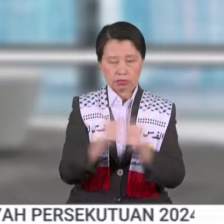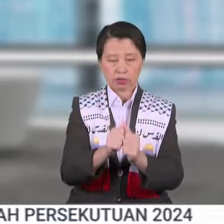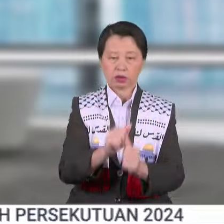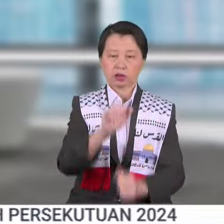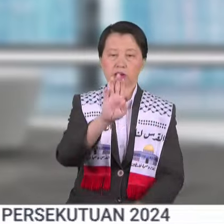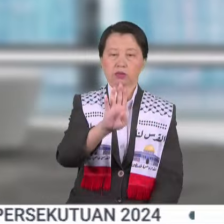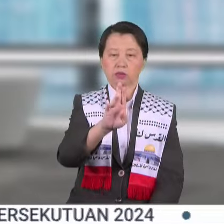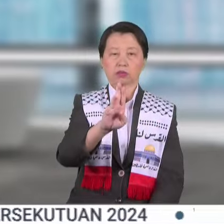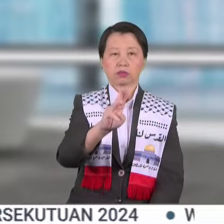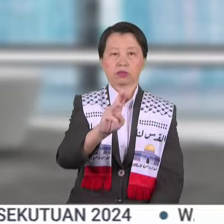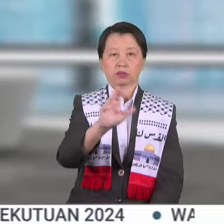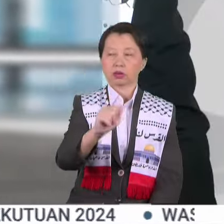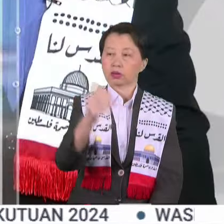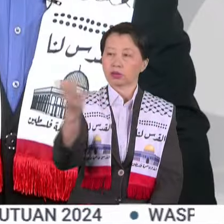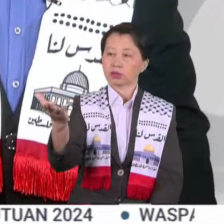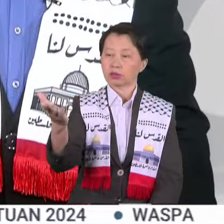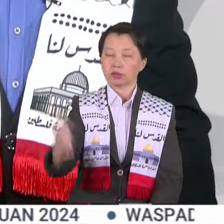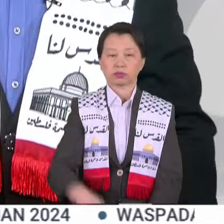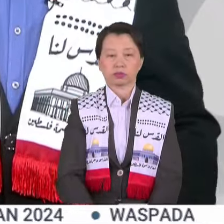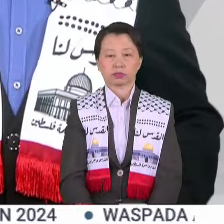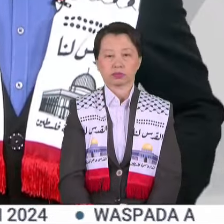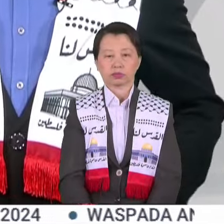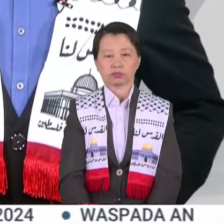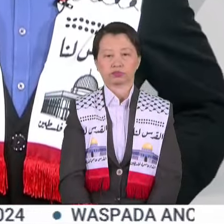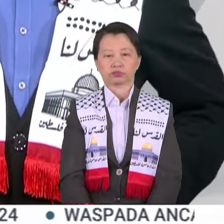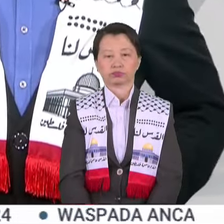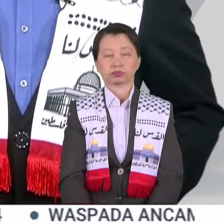Wendy Kuching. Silakan Buma.